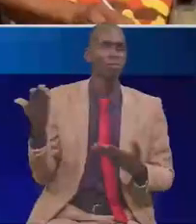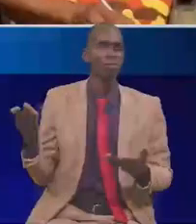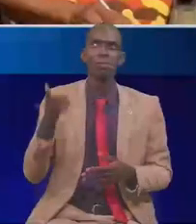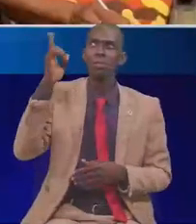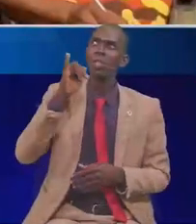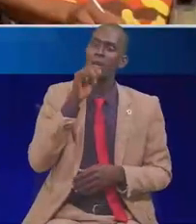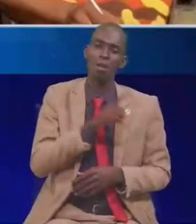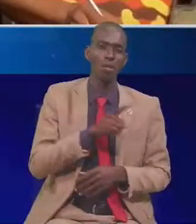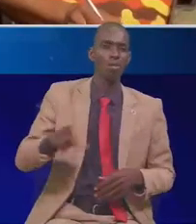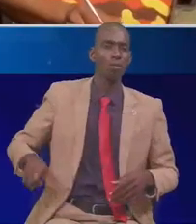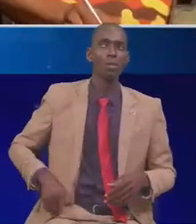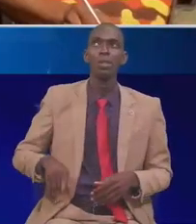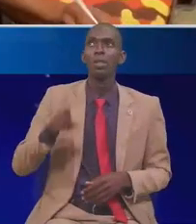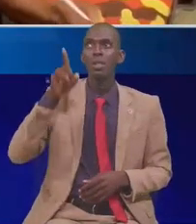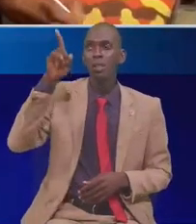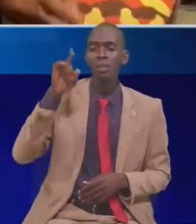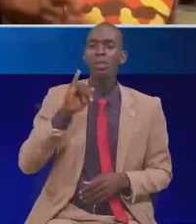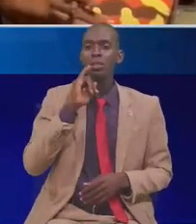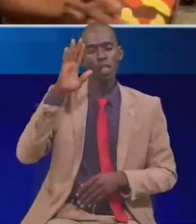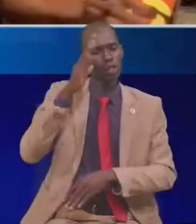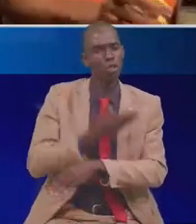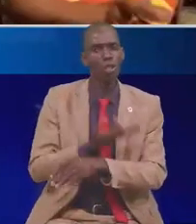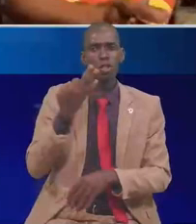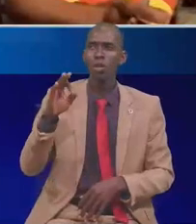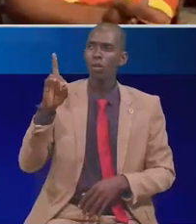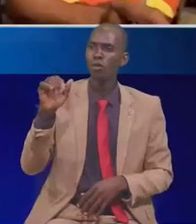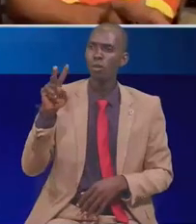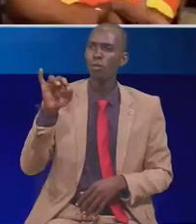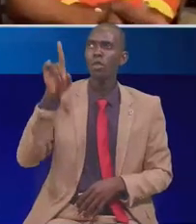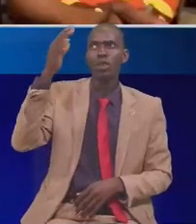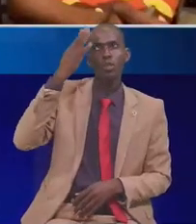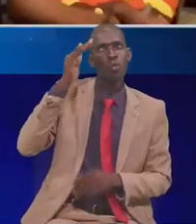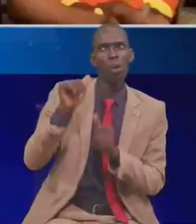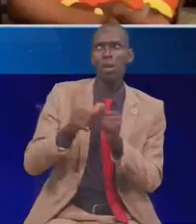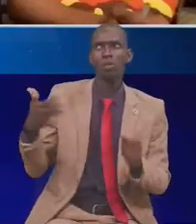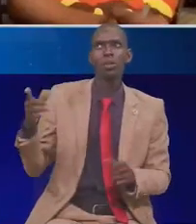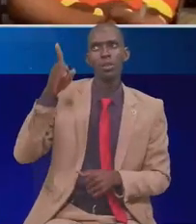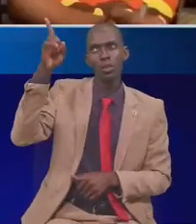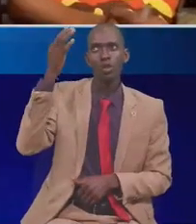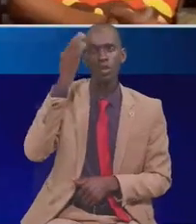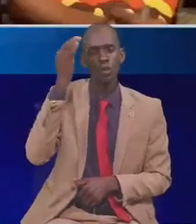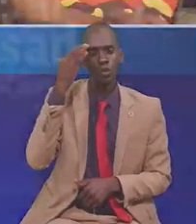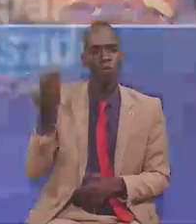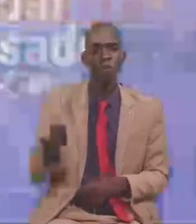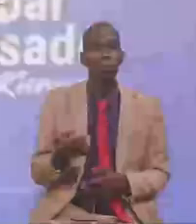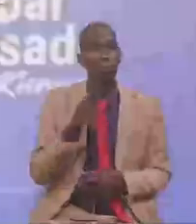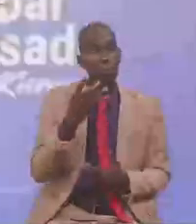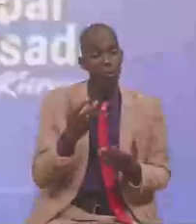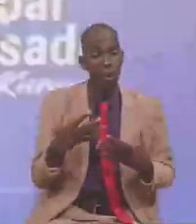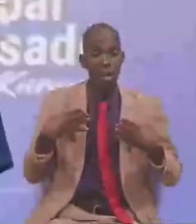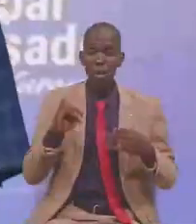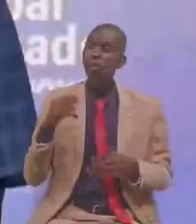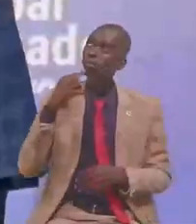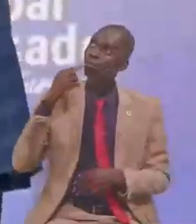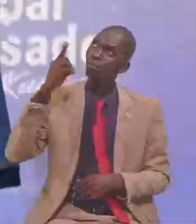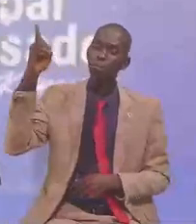fils de David, d'accord, il saurait ce que je veux. Dis-lui la guérison, dis-lui la délivrance,